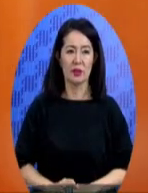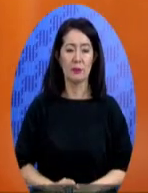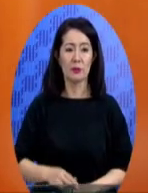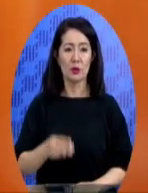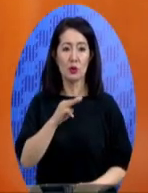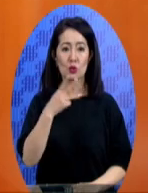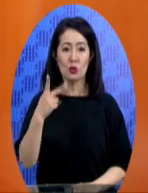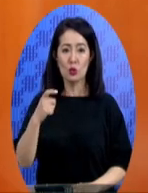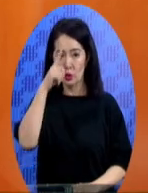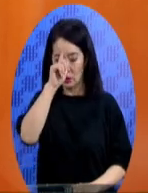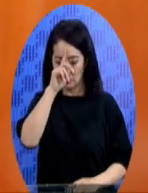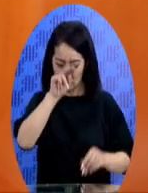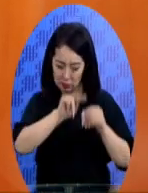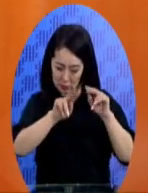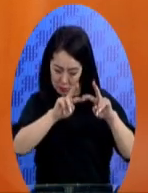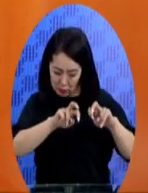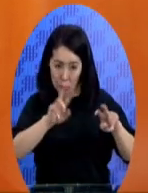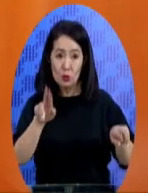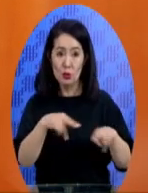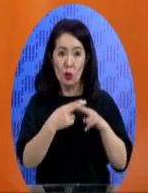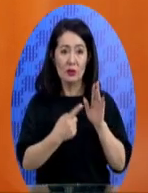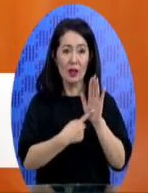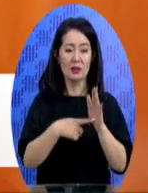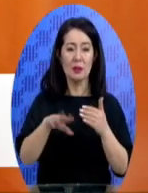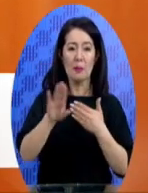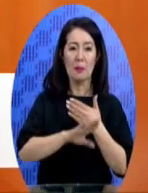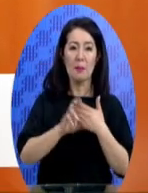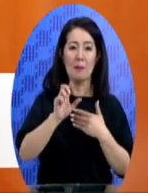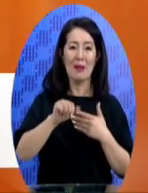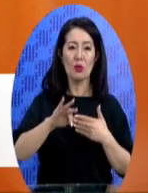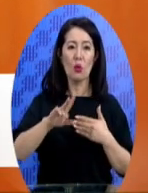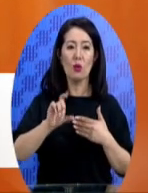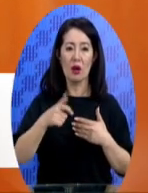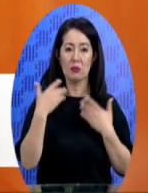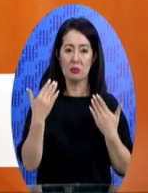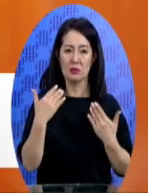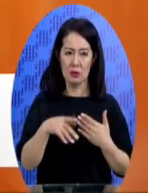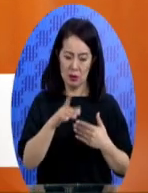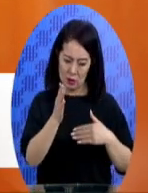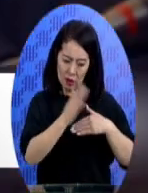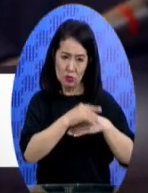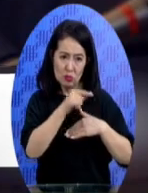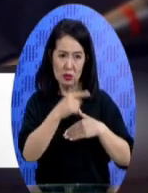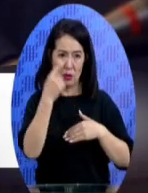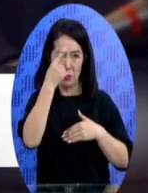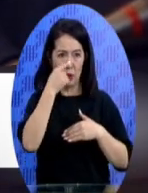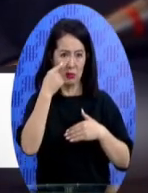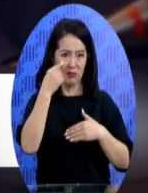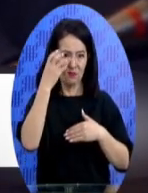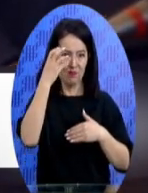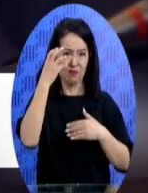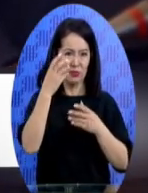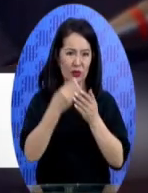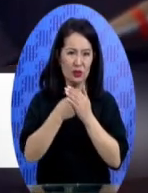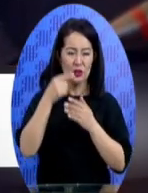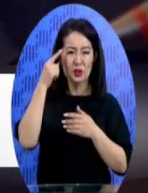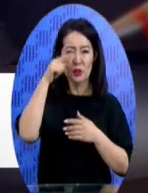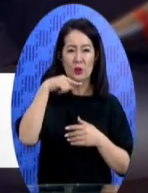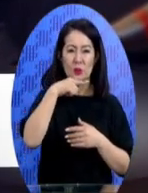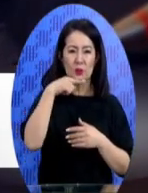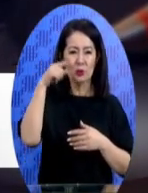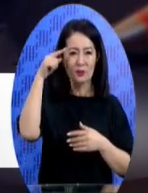Шүүх эмнэлгийн шинжээчийн дүгнэлт эцэлэн гарсан гэдгийг өмгөөлөгч Батхуйг мэдээлж байна. Дүгнэлтэнд талигаачийн баримнуудад хүч үйлчлснээр зохинд цус